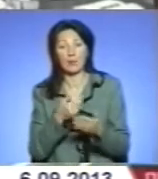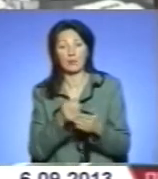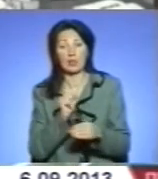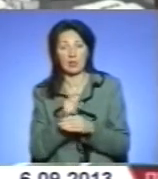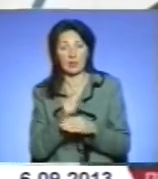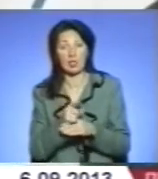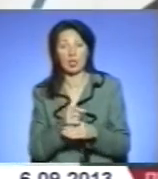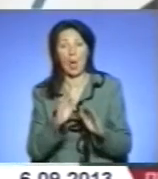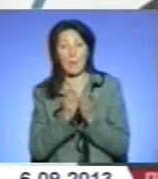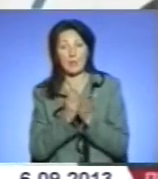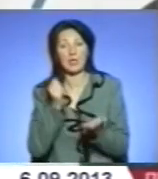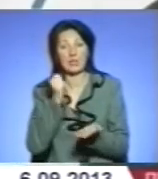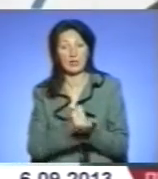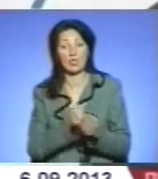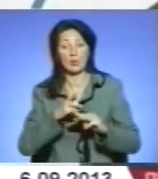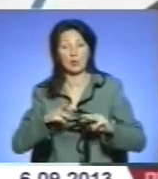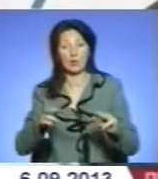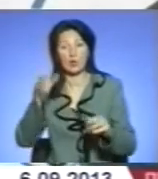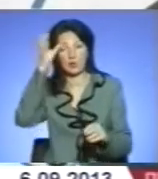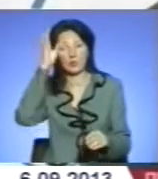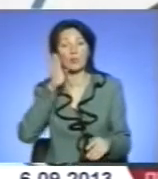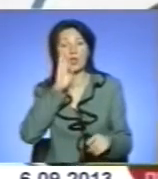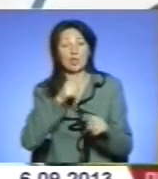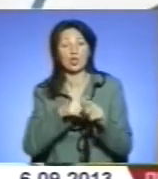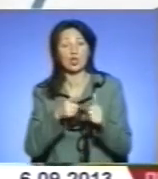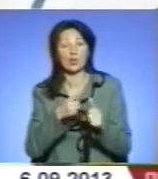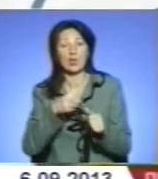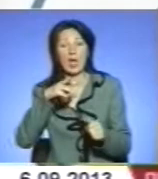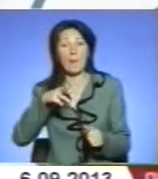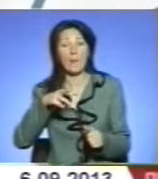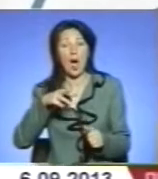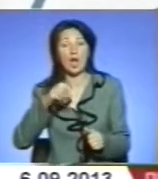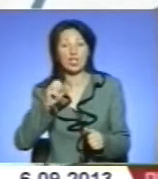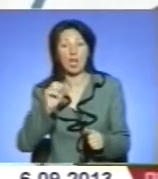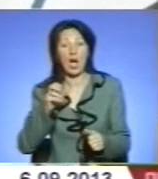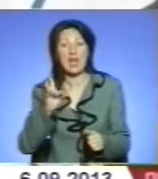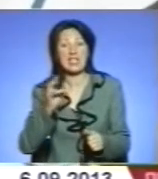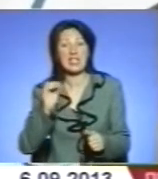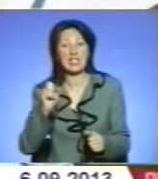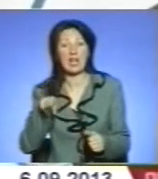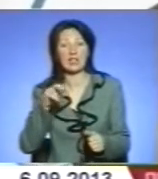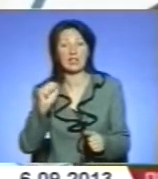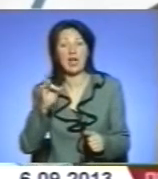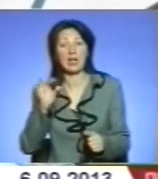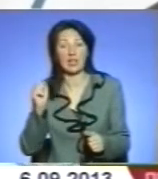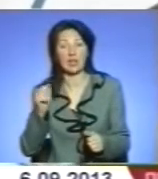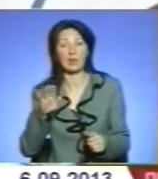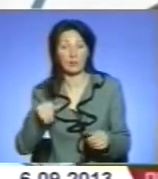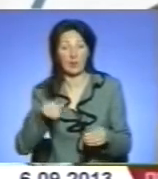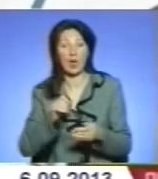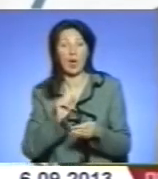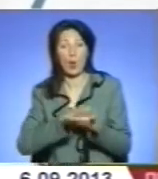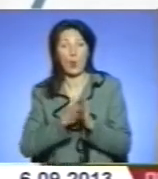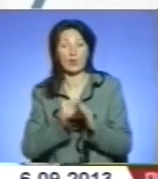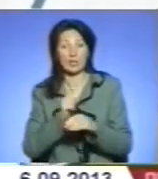освіти. Сестричок звали Маша, Ніна і Дарина. І далі йде умова задач. Одна з